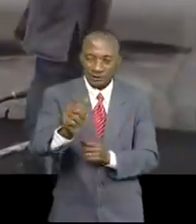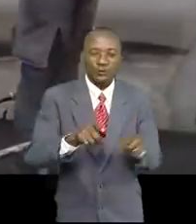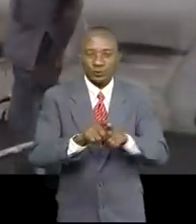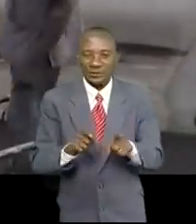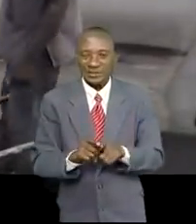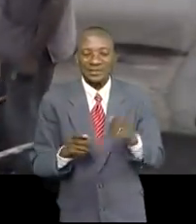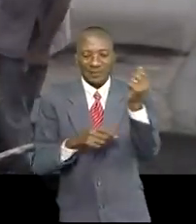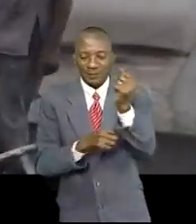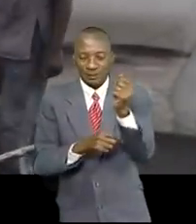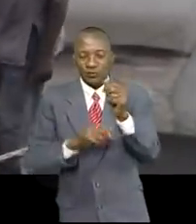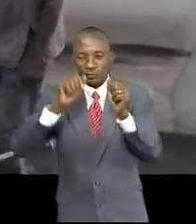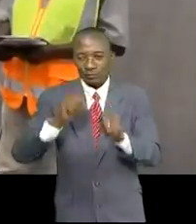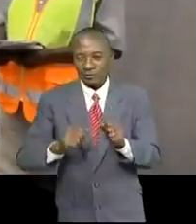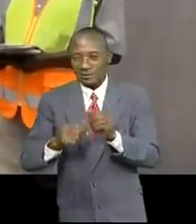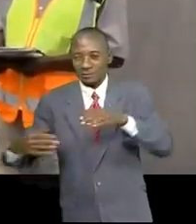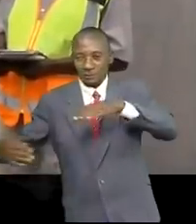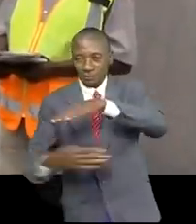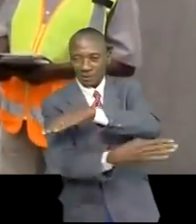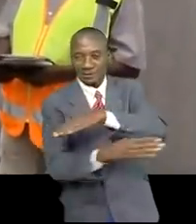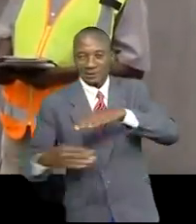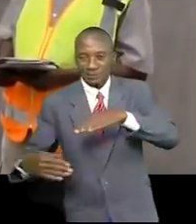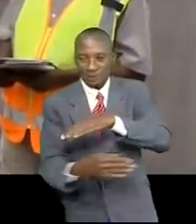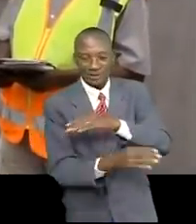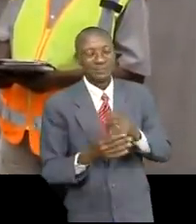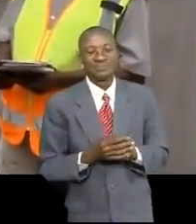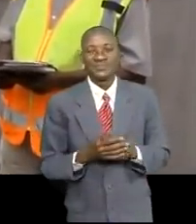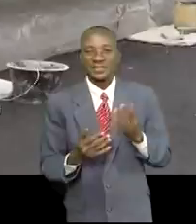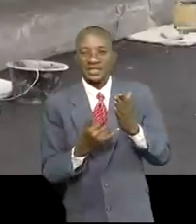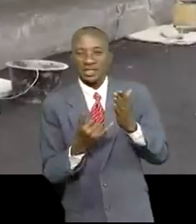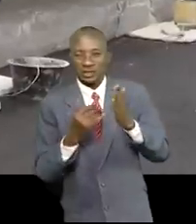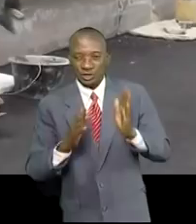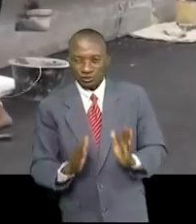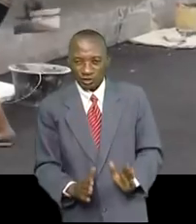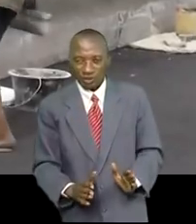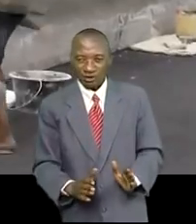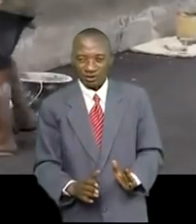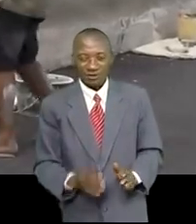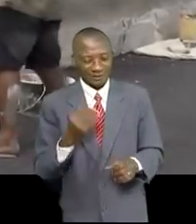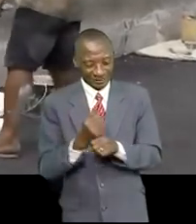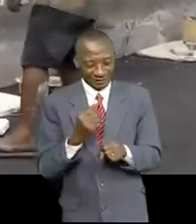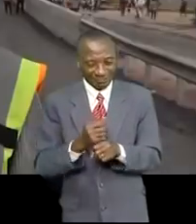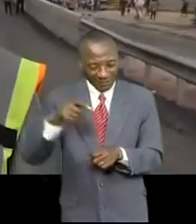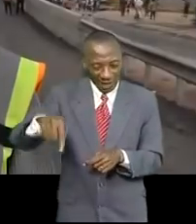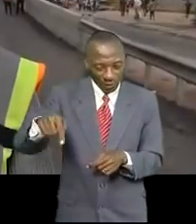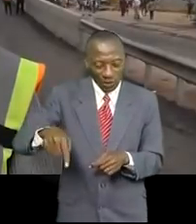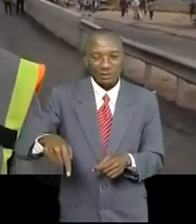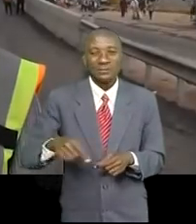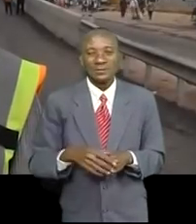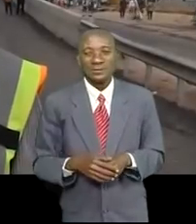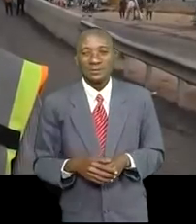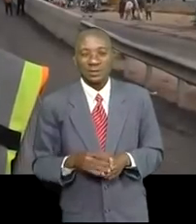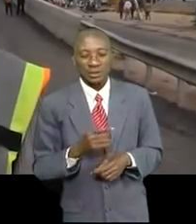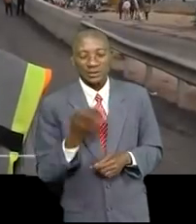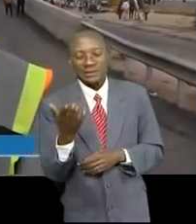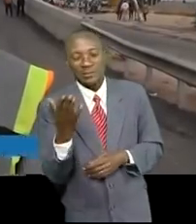Les travaux ont atteint, à en croire l'ingénieur conducteur des travaux, Tarsis Moutala, 98%. Son